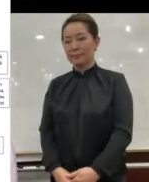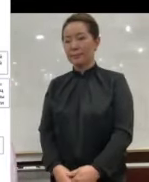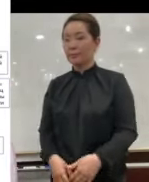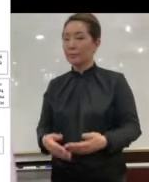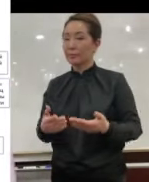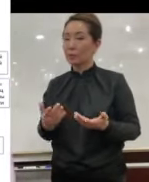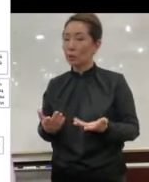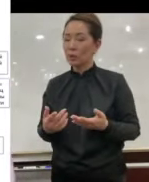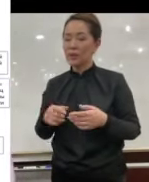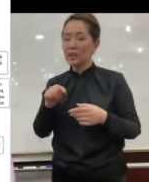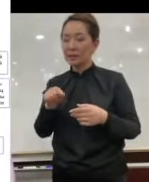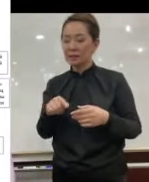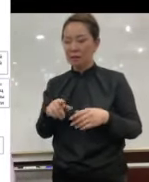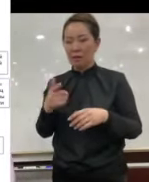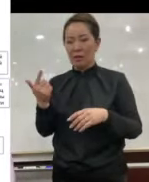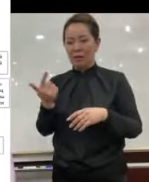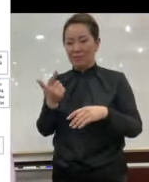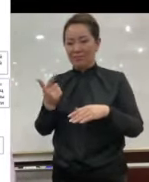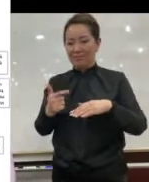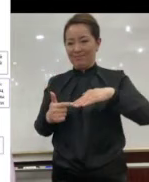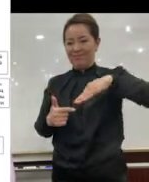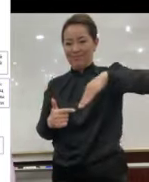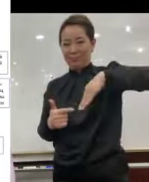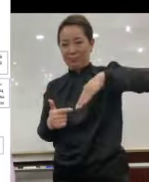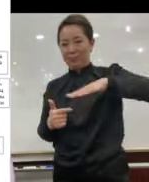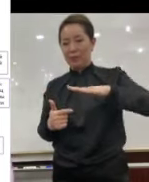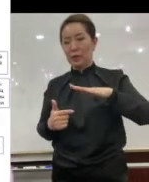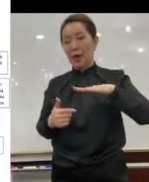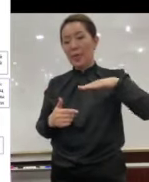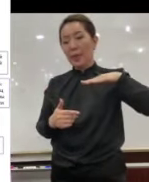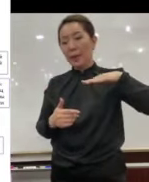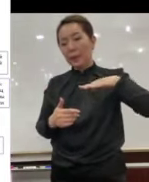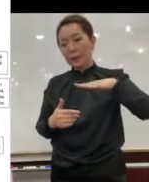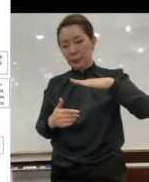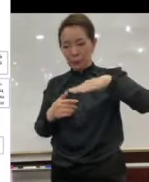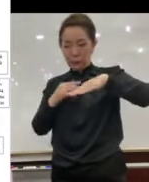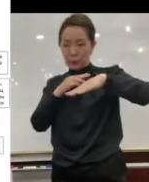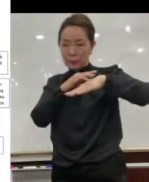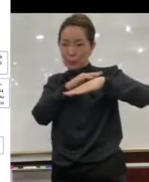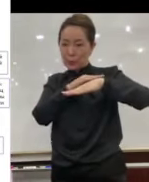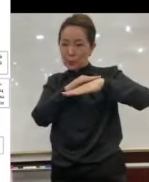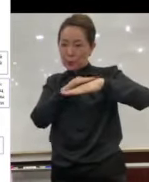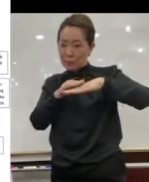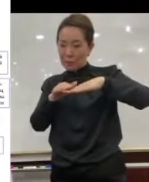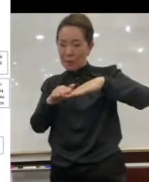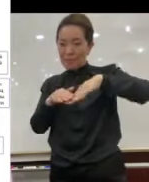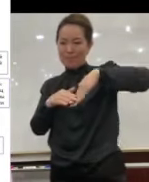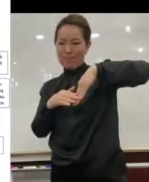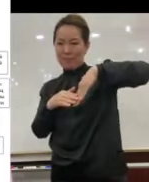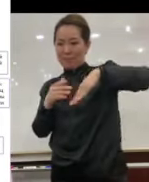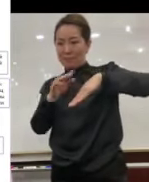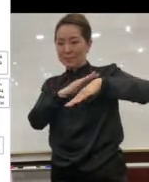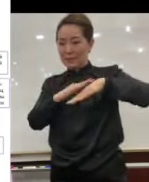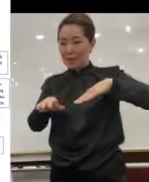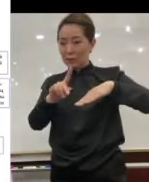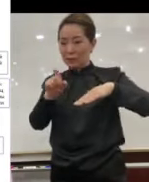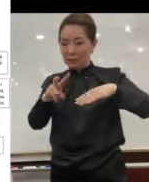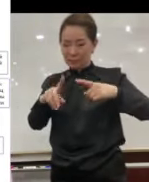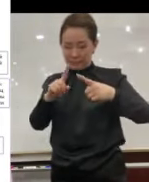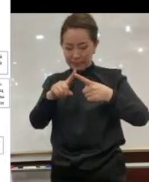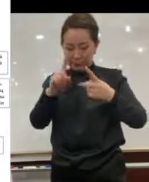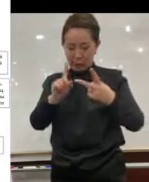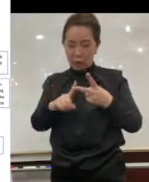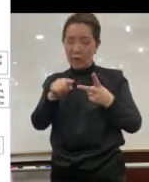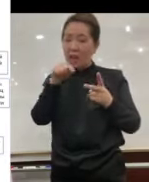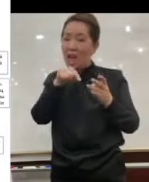Тэгэхээр энэ хит тий огцом үндс налуулалттай налуу зам мөн энэ